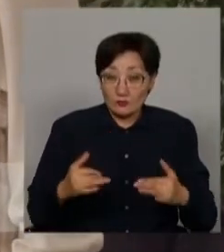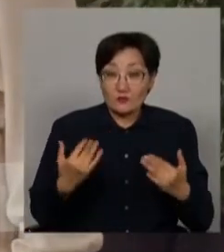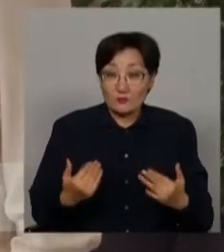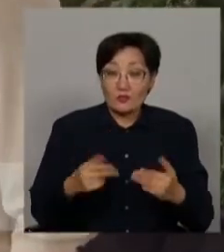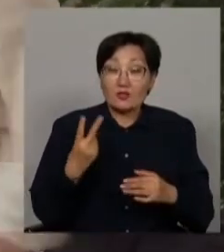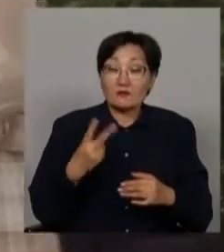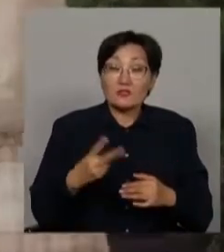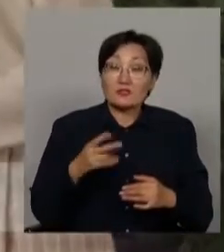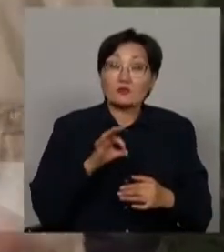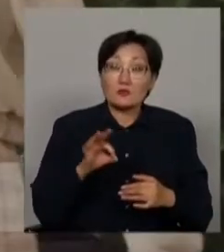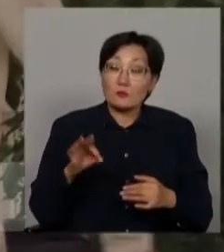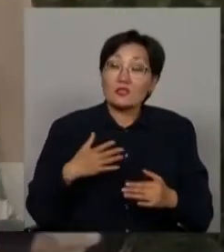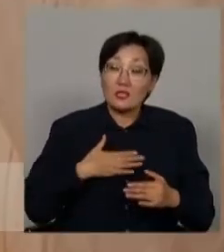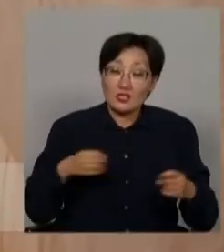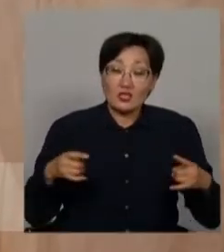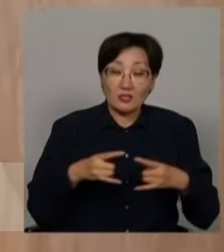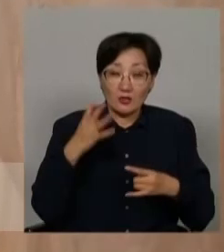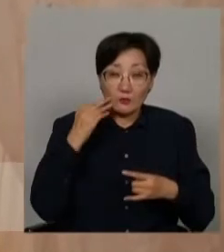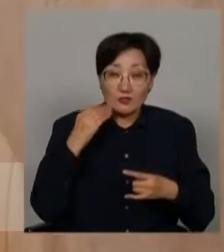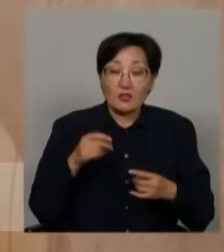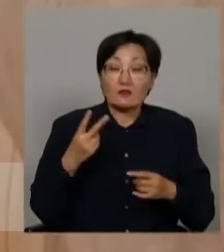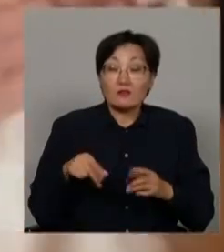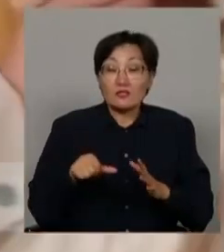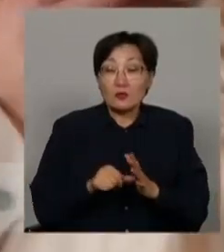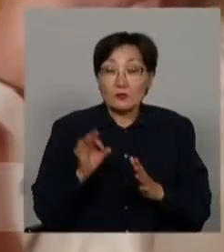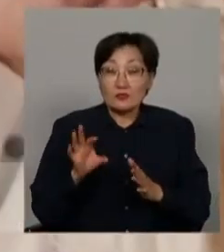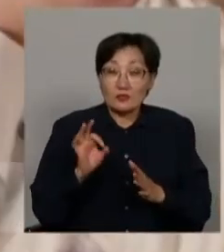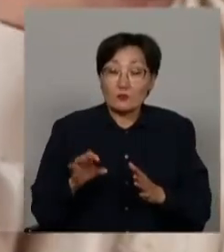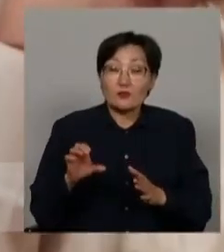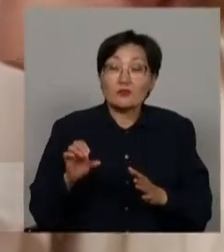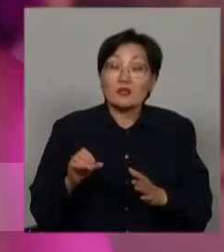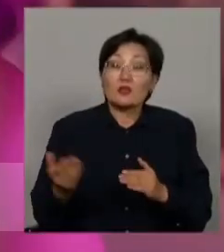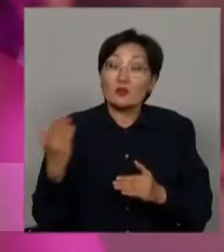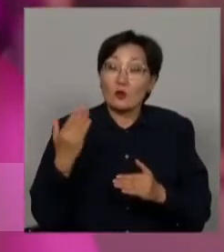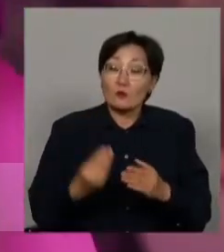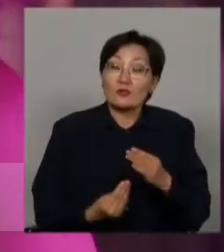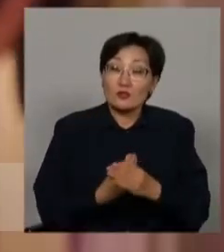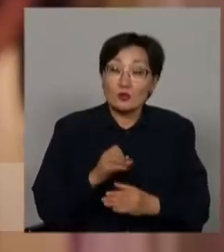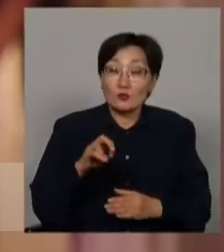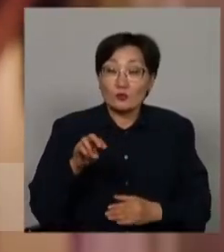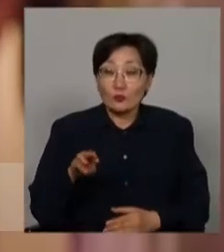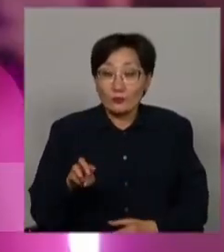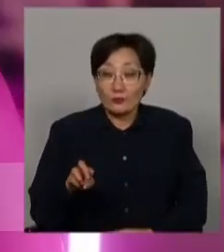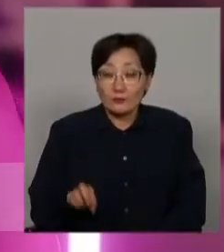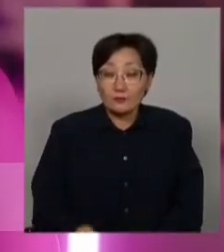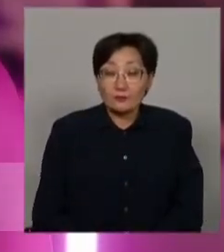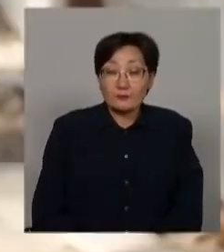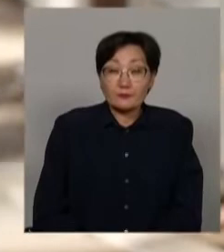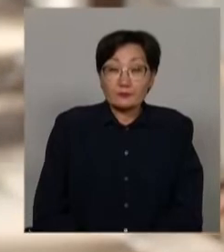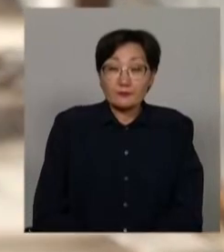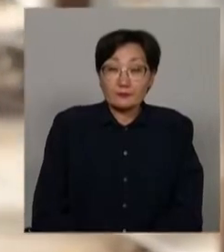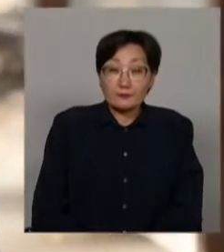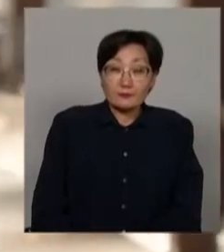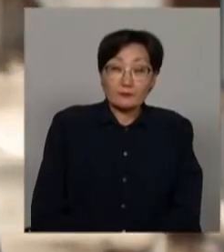в 22:00 на нашем телеканале. А с 26 октября сериал появится и на YouTube-пространстве. Салтанат Нургалиева,